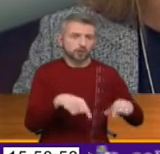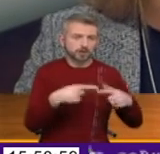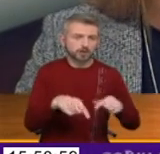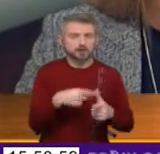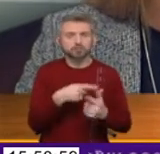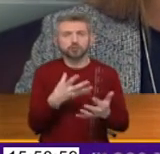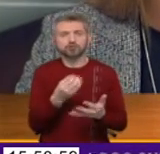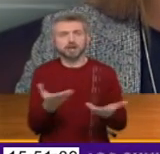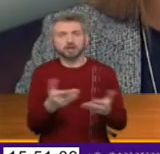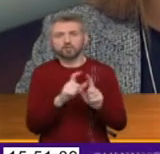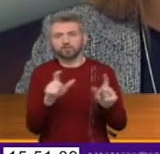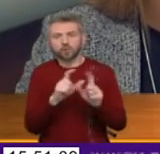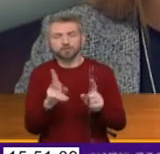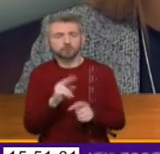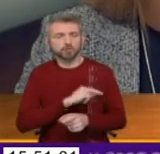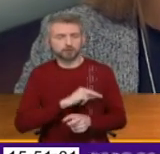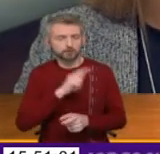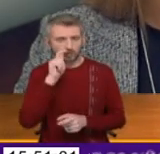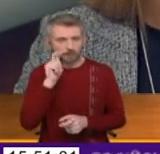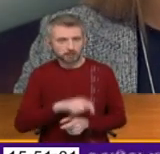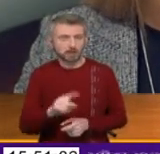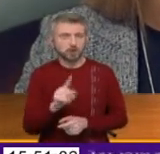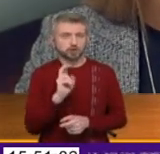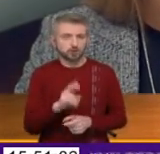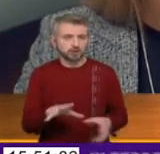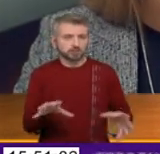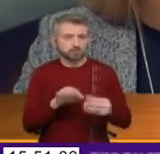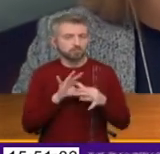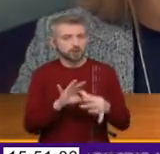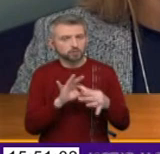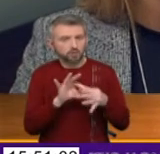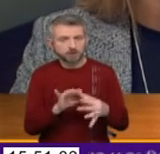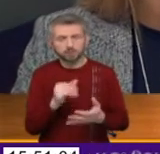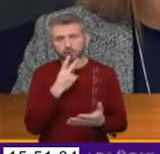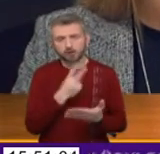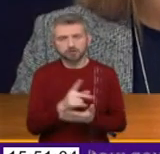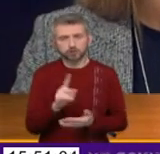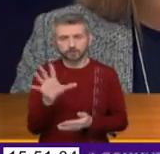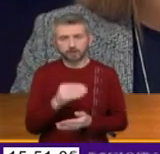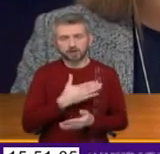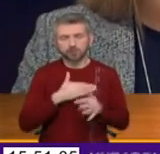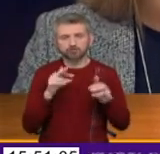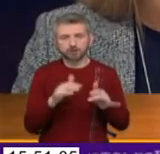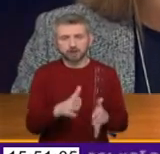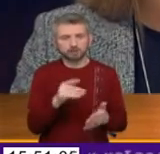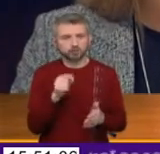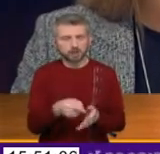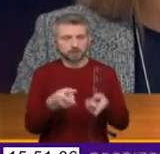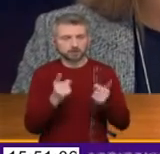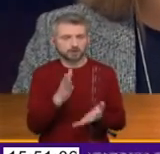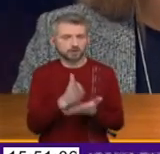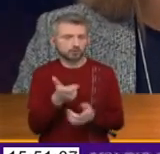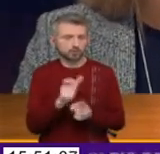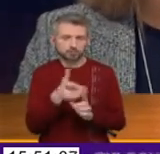до ще якісь фондів, які працюють в Україні, для того, щоб співпрацювати і показувати, що вся наша діяльність, вона насправді є